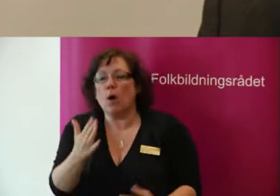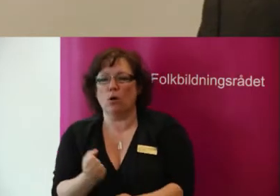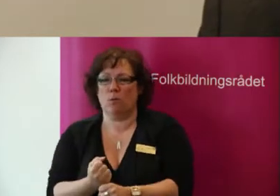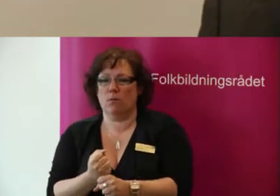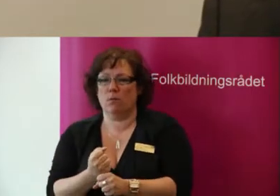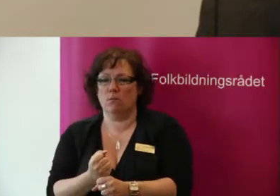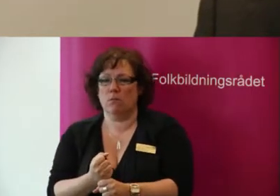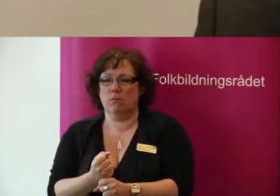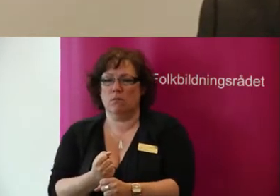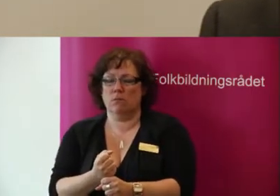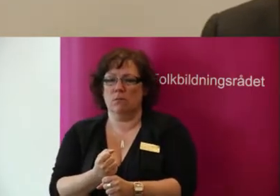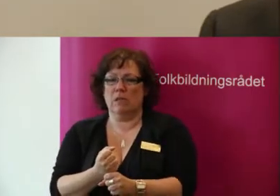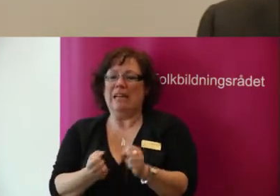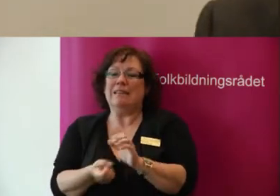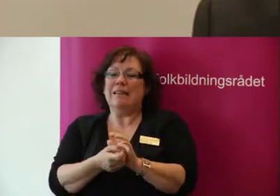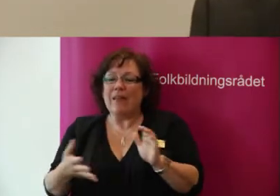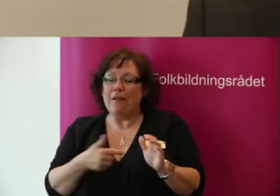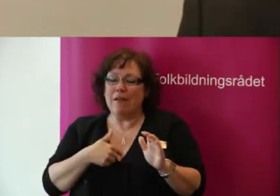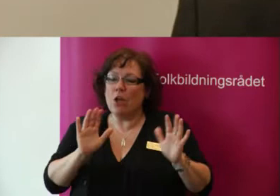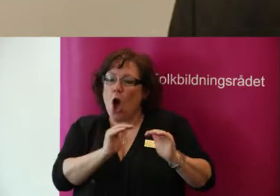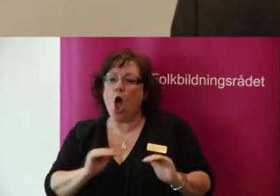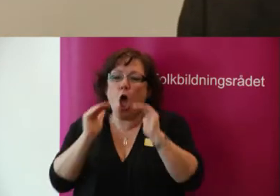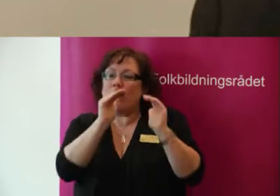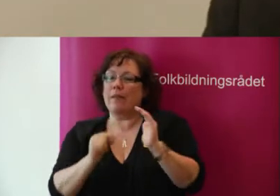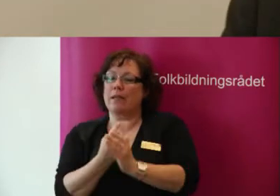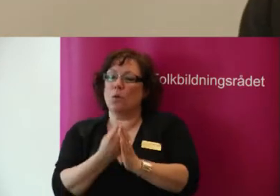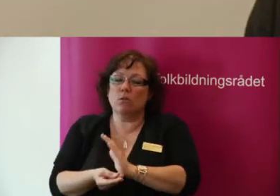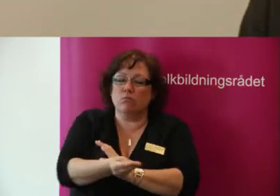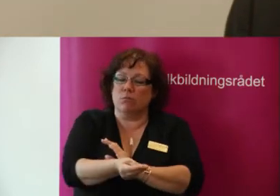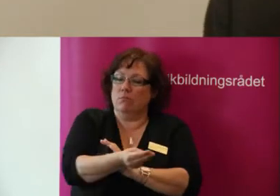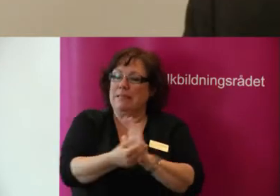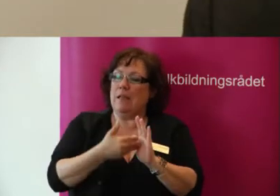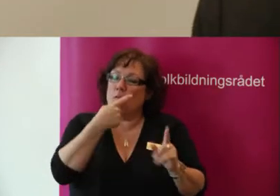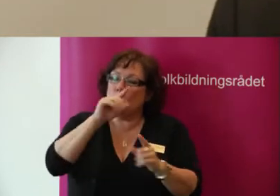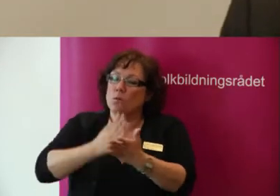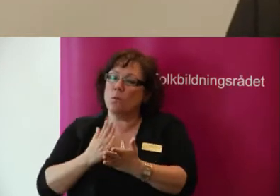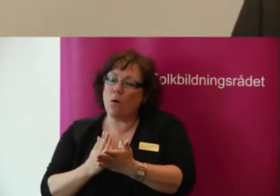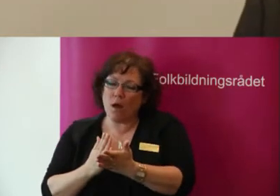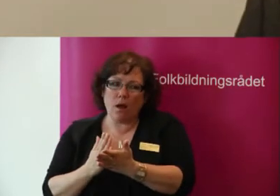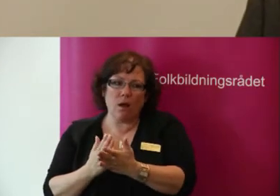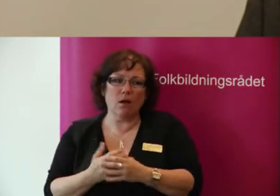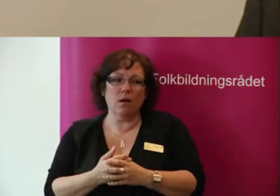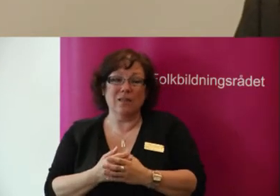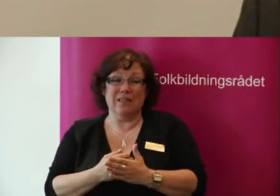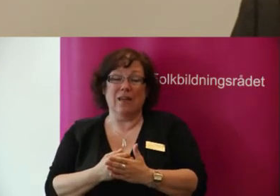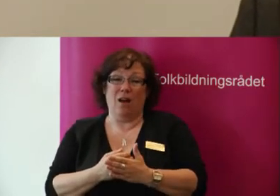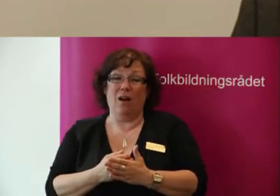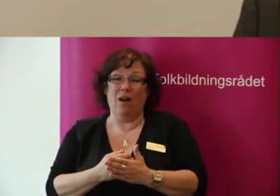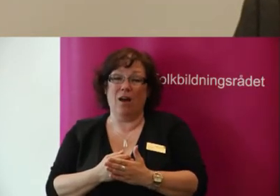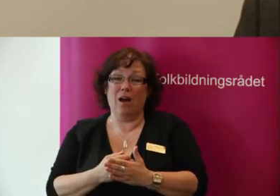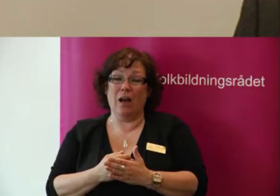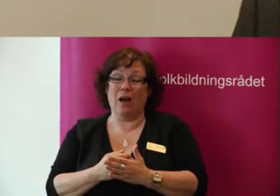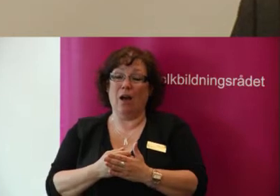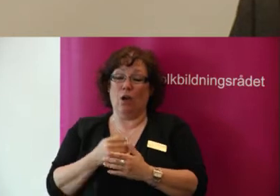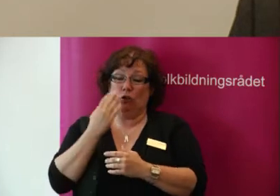som man till och med har ökat resurserna. Och framförallt så kan vi ju notera i närtid